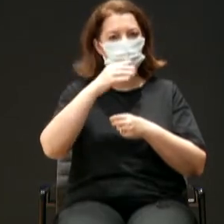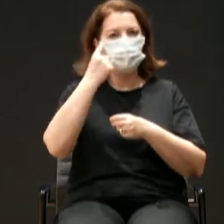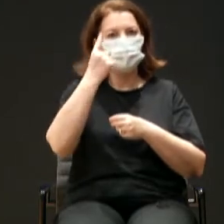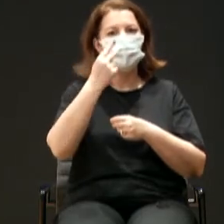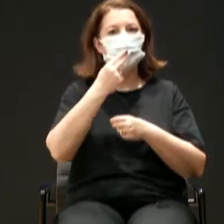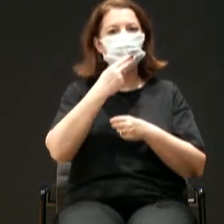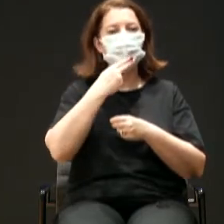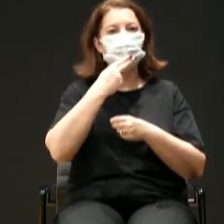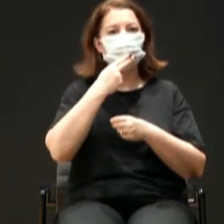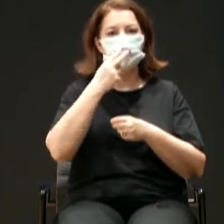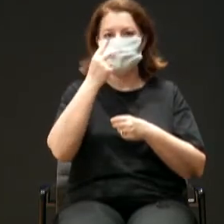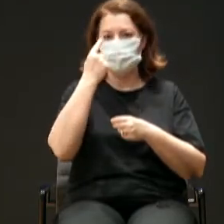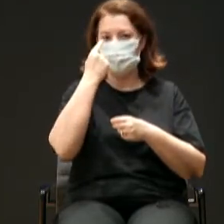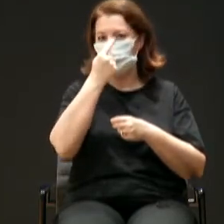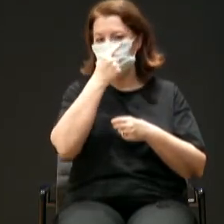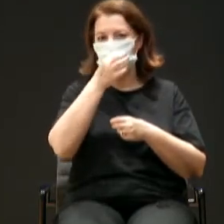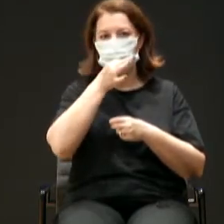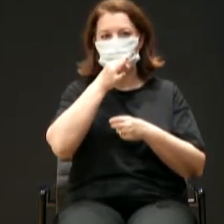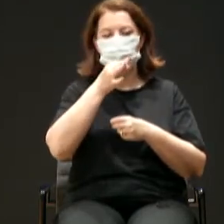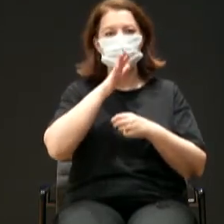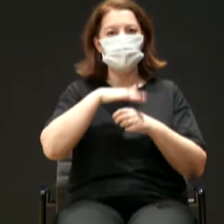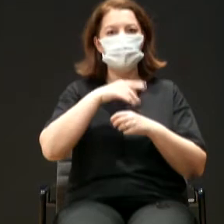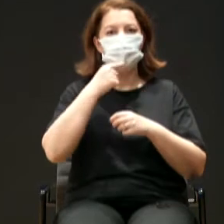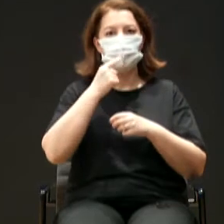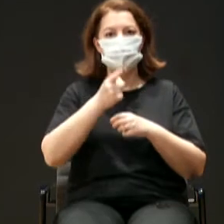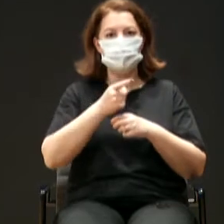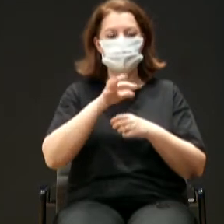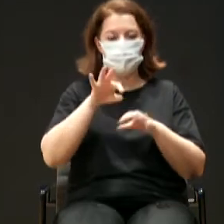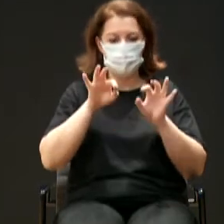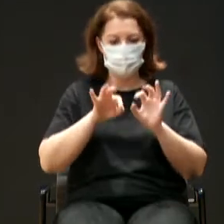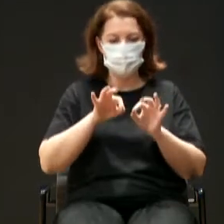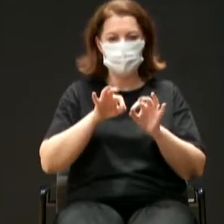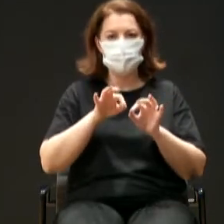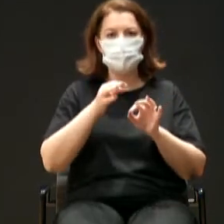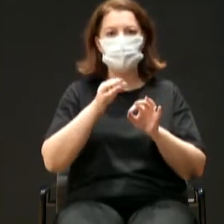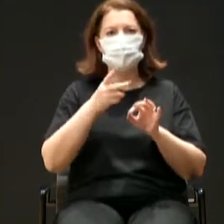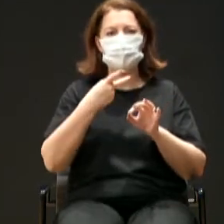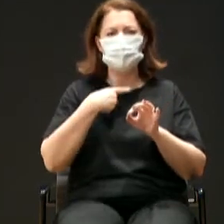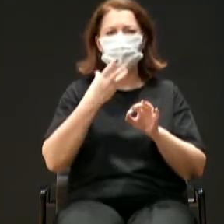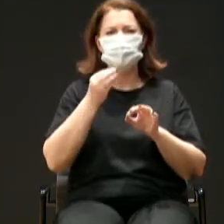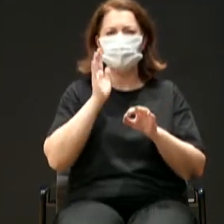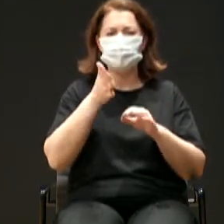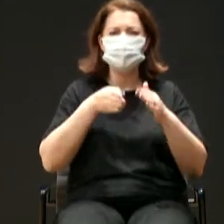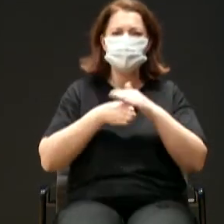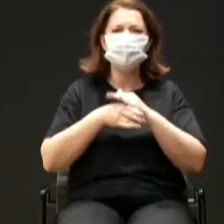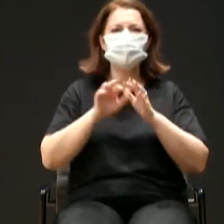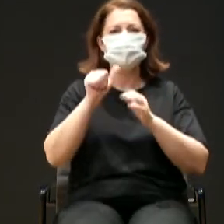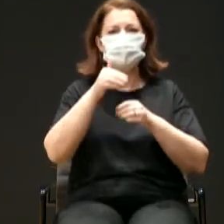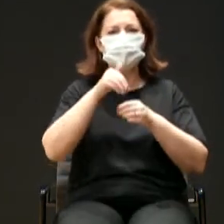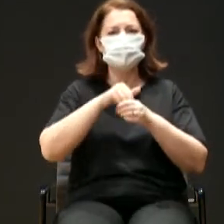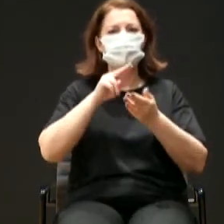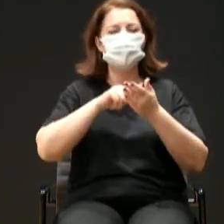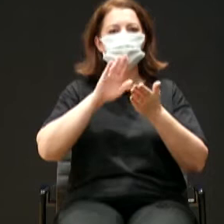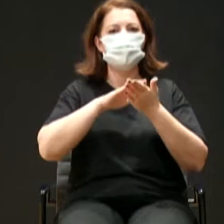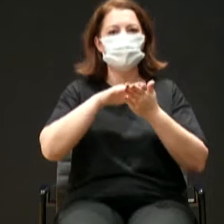kadın gözüyle bunları ifade edelim dedim. Buraya çok ben girmeyeceğim. Değerli meclis üyesi